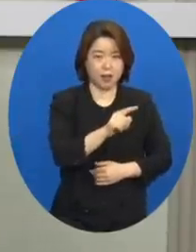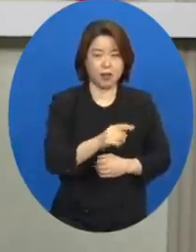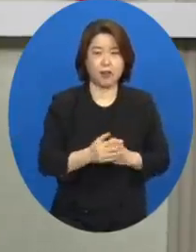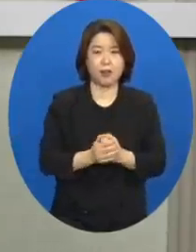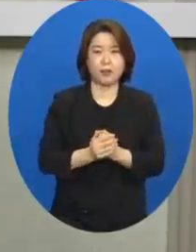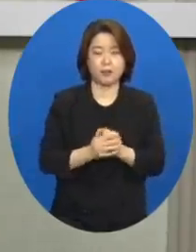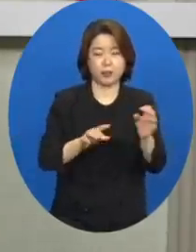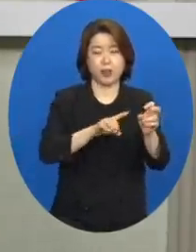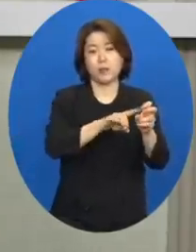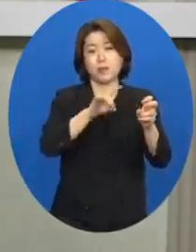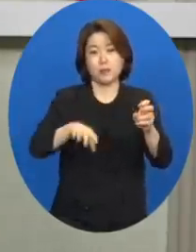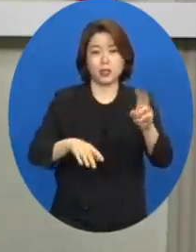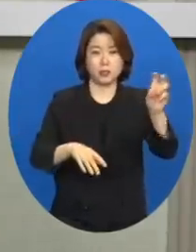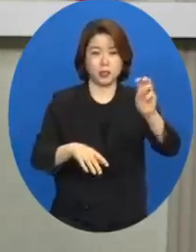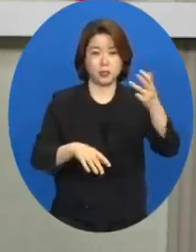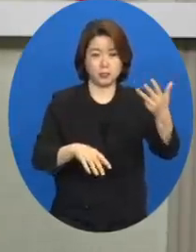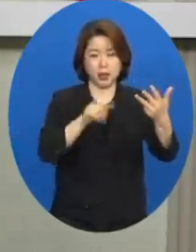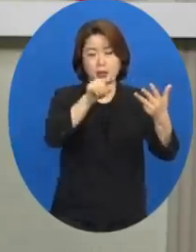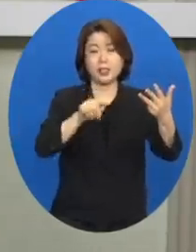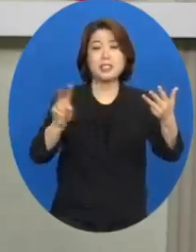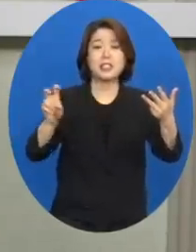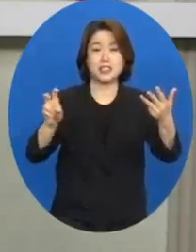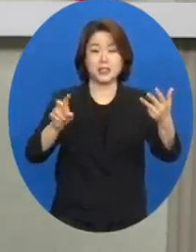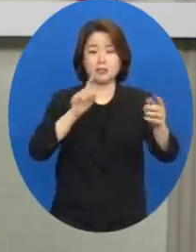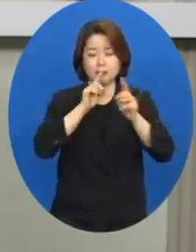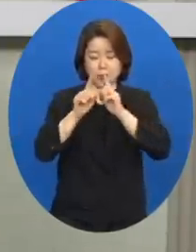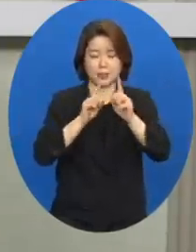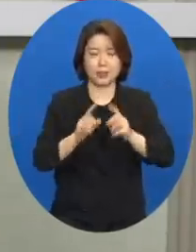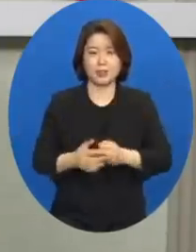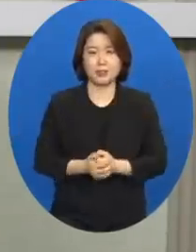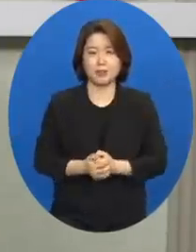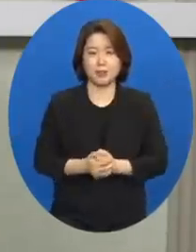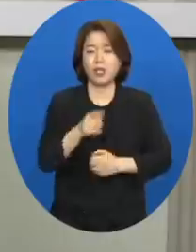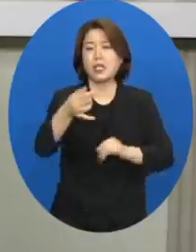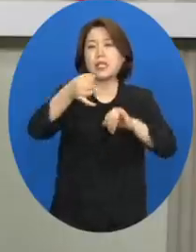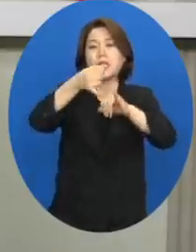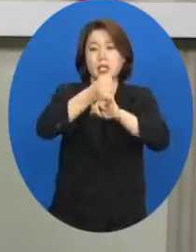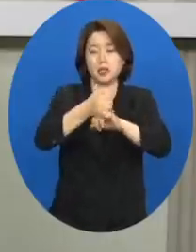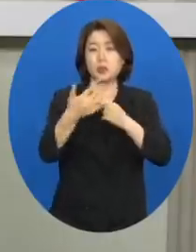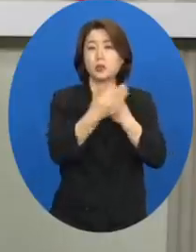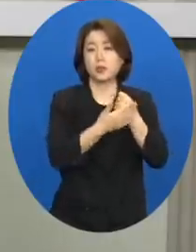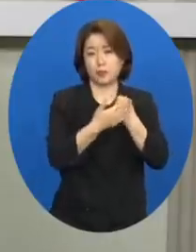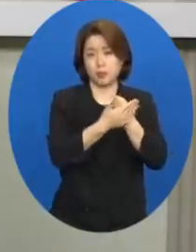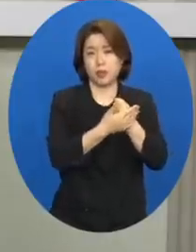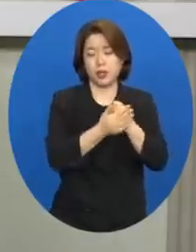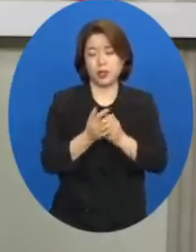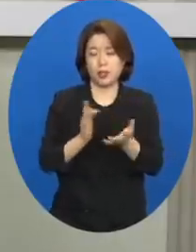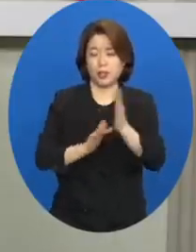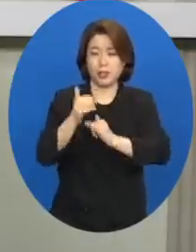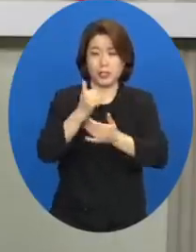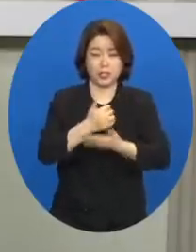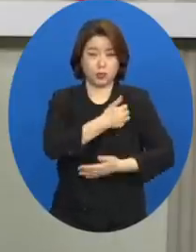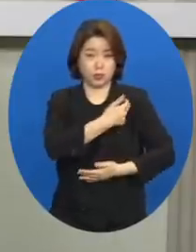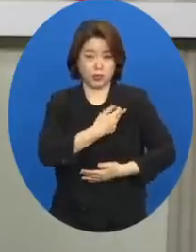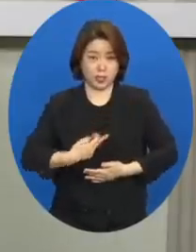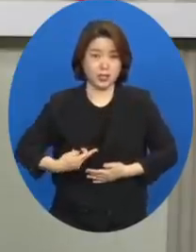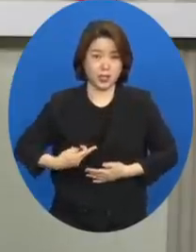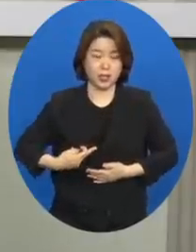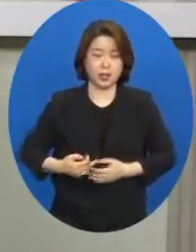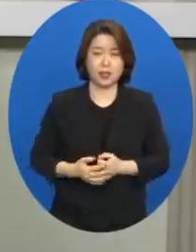마태복음 28장 20절 얇 약속입니다 이 약속 때문에 예수님의 제자들은